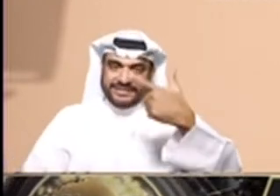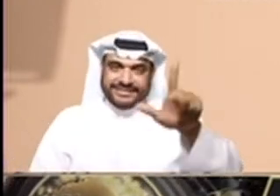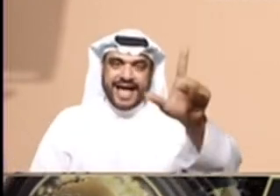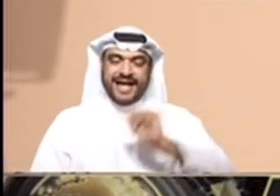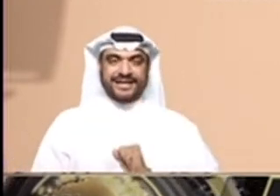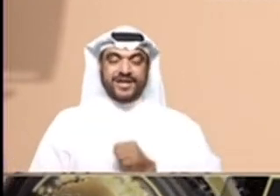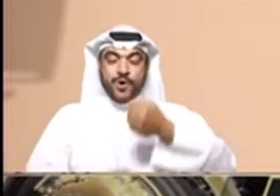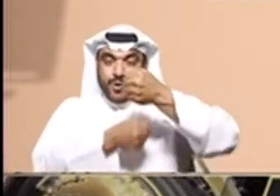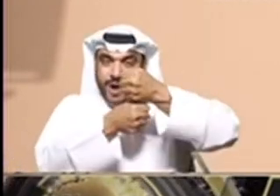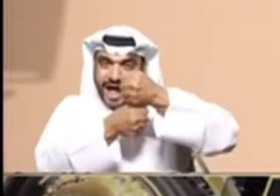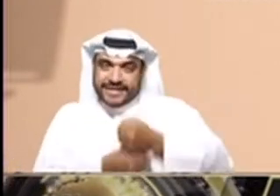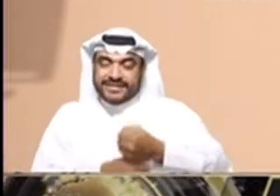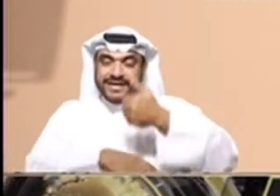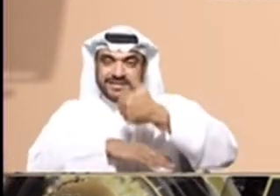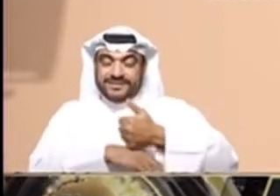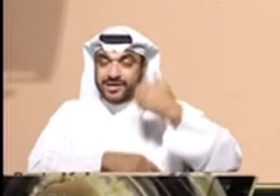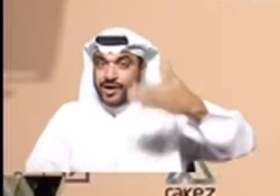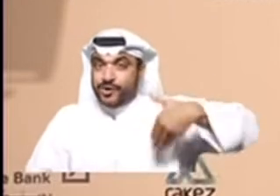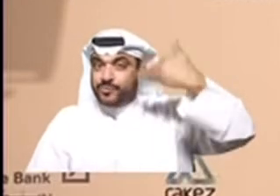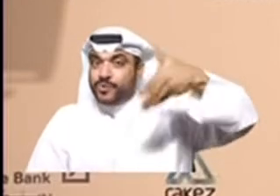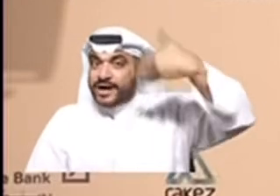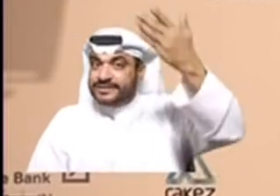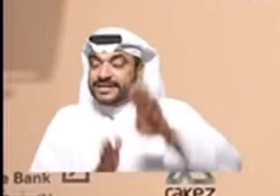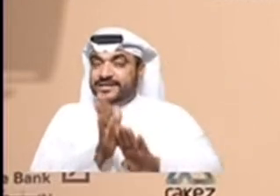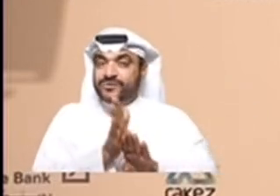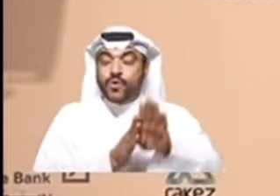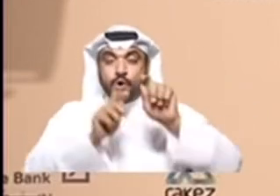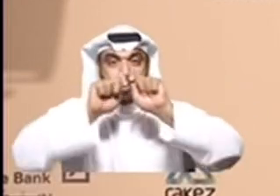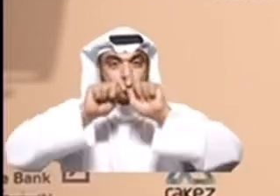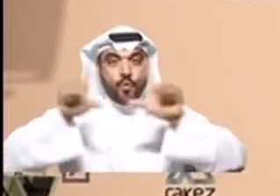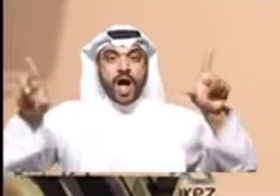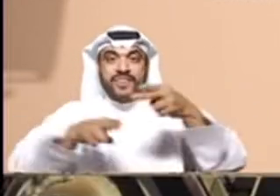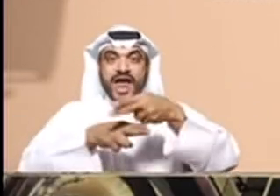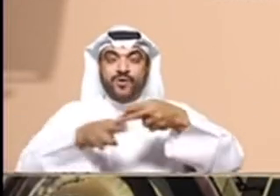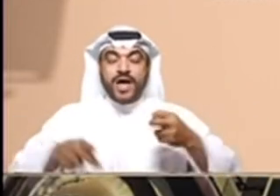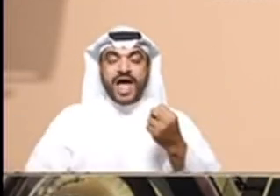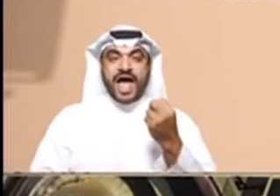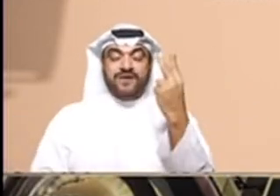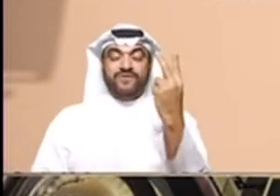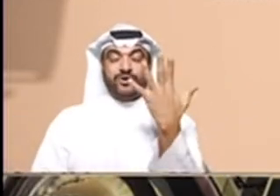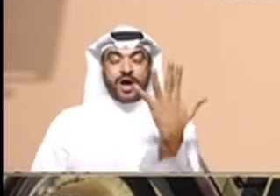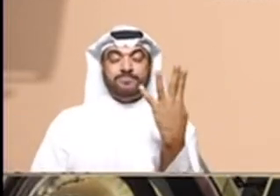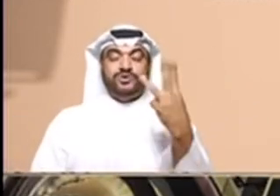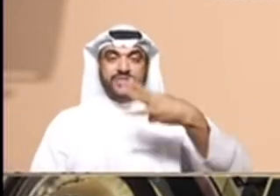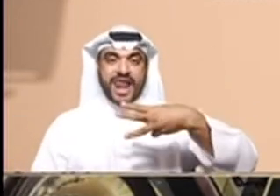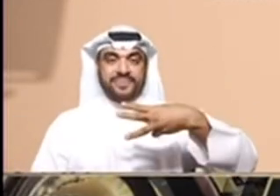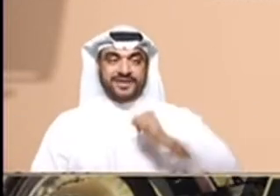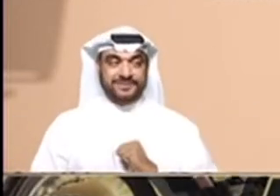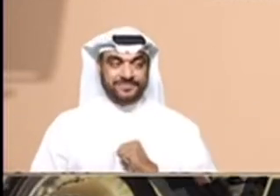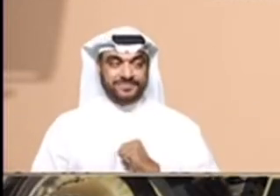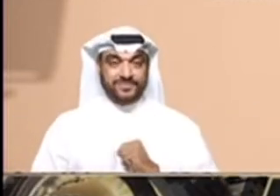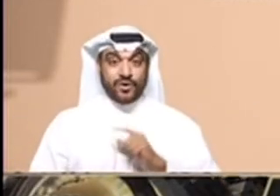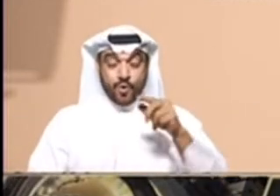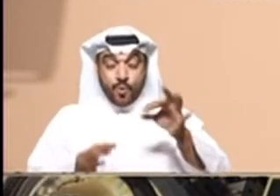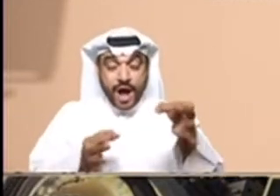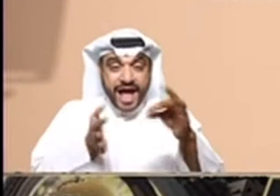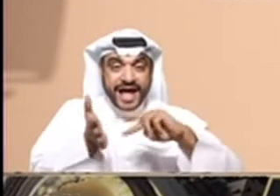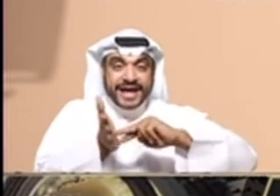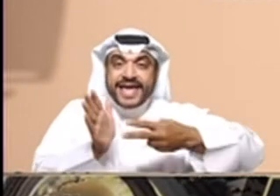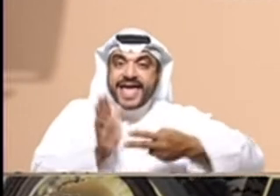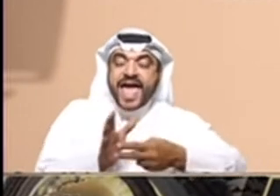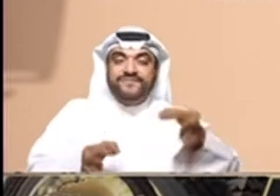تستند إلى رؤية تنموية واضحة عن الكويت 2035 ولا خطط